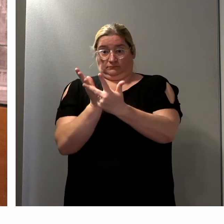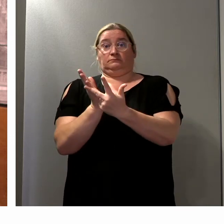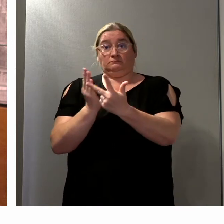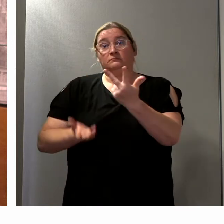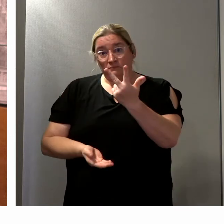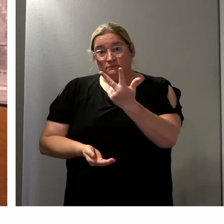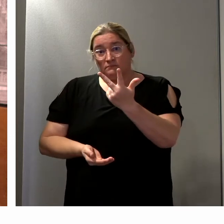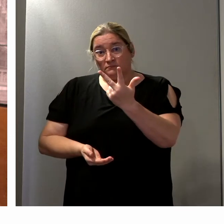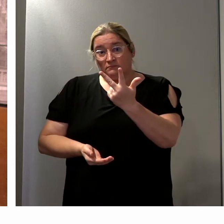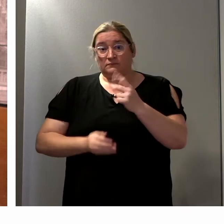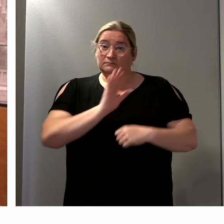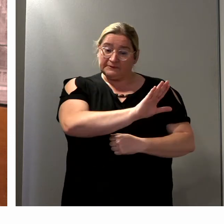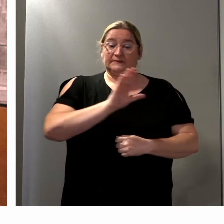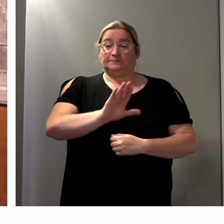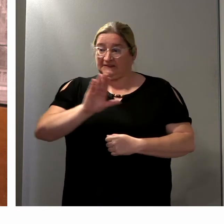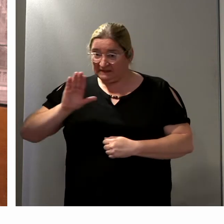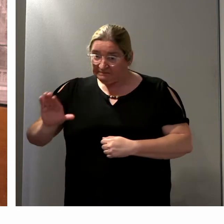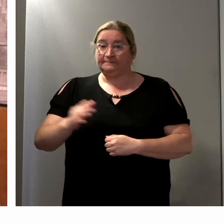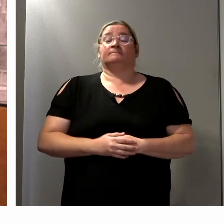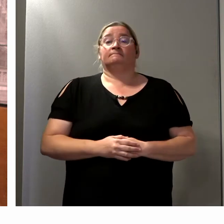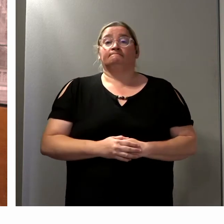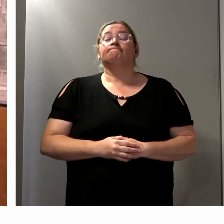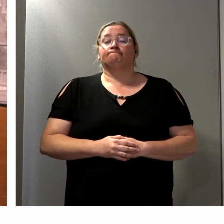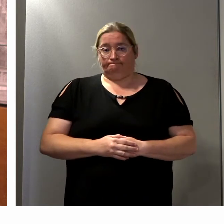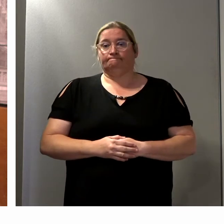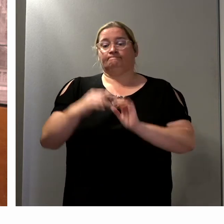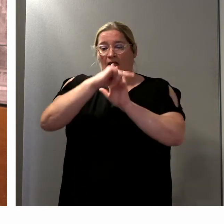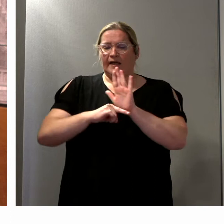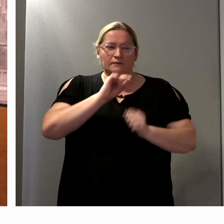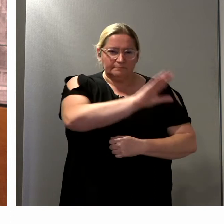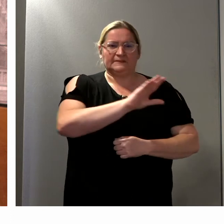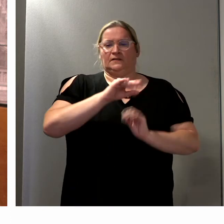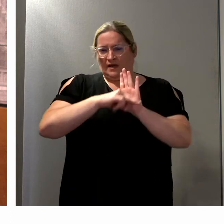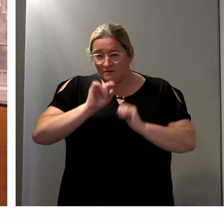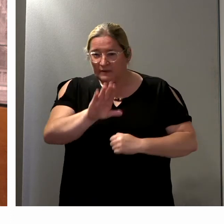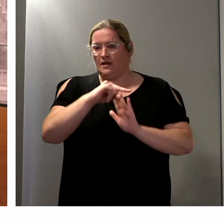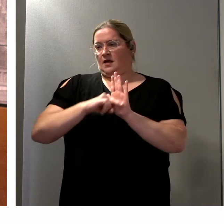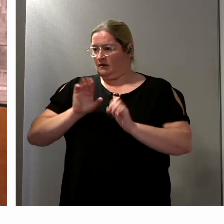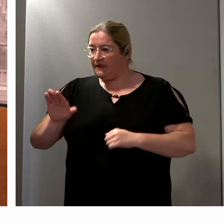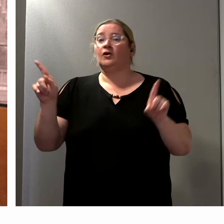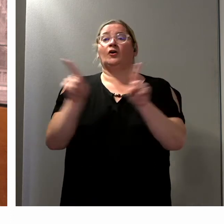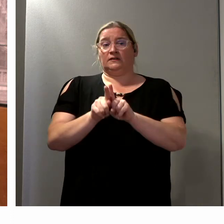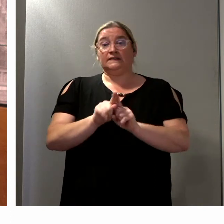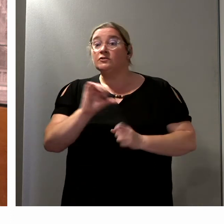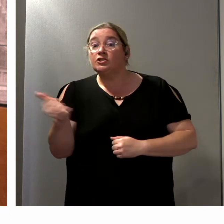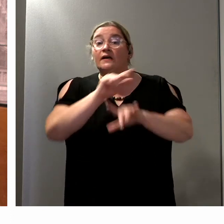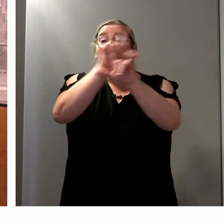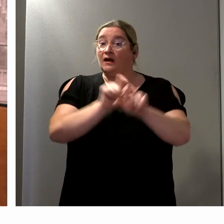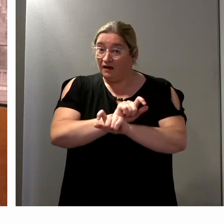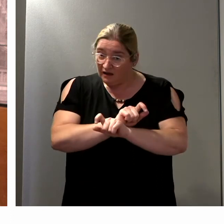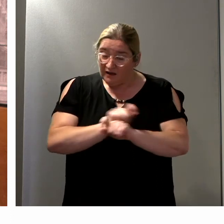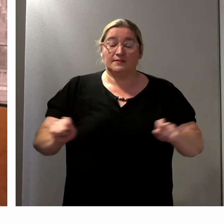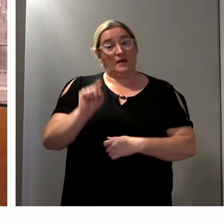grandes typologies de contenu fait l'objet de règles spécifiques qui doivent être respectées et encadrées par